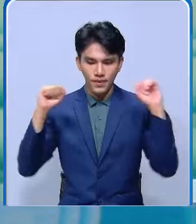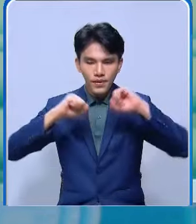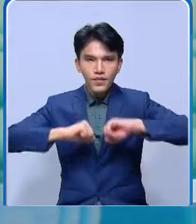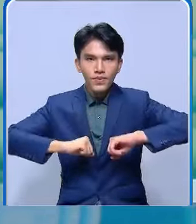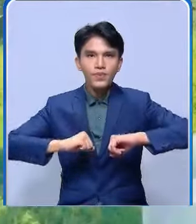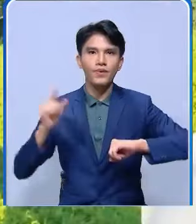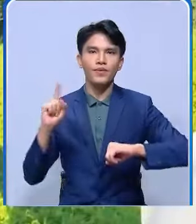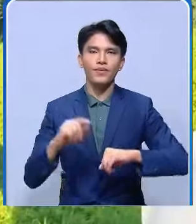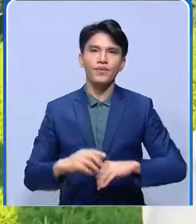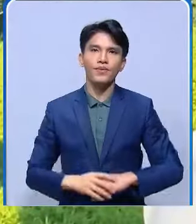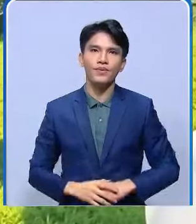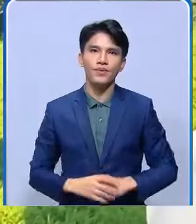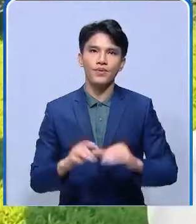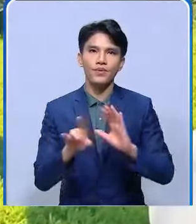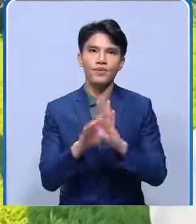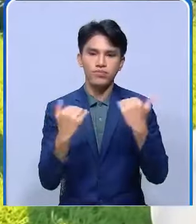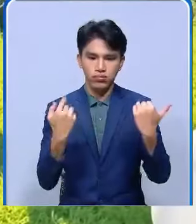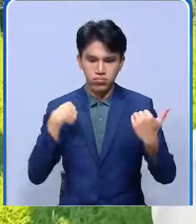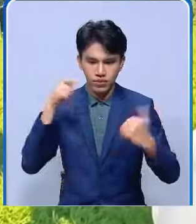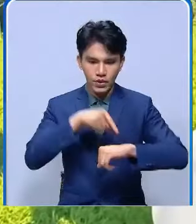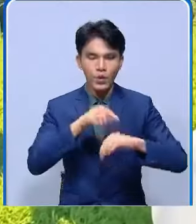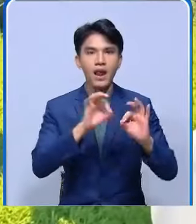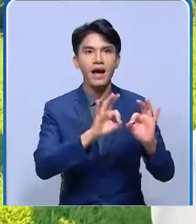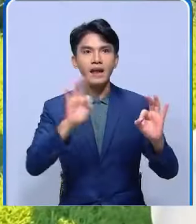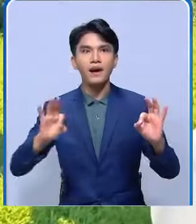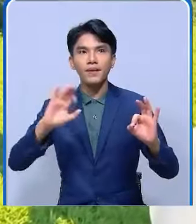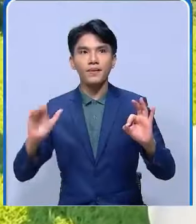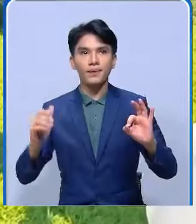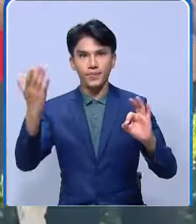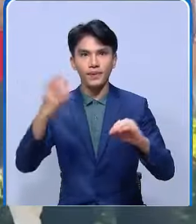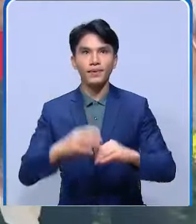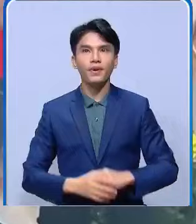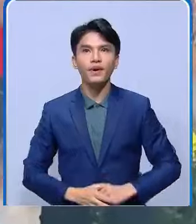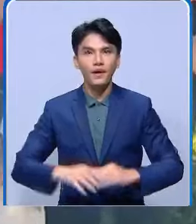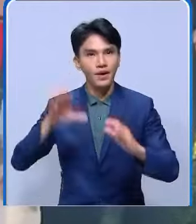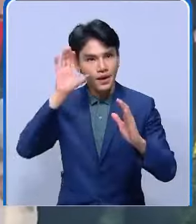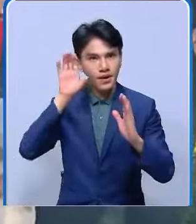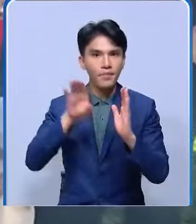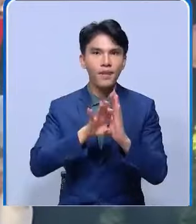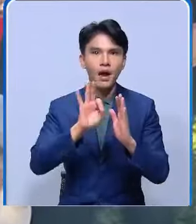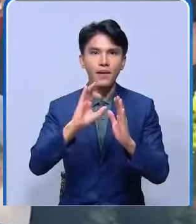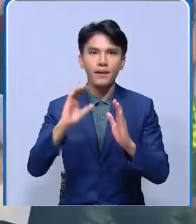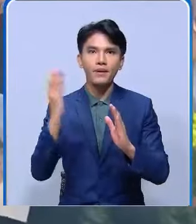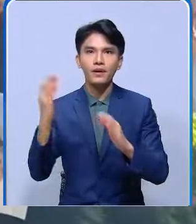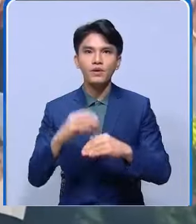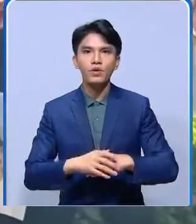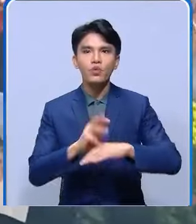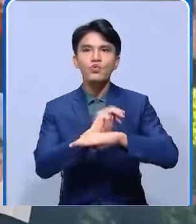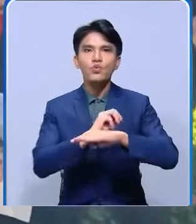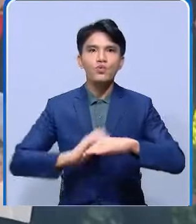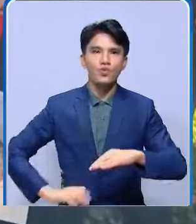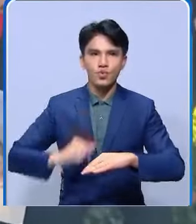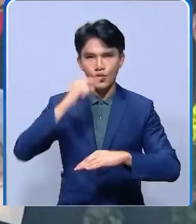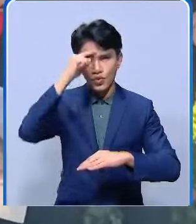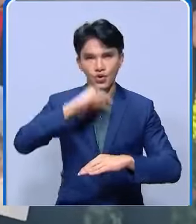เตี้ยมชนี่แหละสุดท้ายศาเลื่อนนัดพิจารณาคดีนะคะก็เป็นภาพที่แฟนคลับของเตี้ยมชและมูลนิธิ Watch Dog